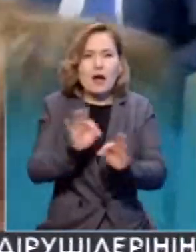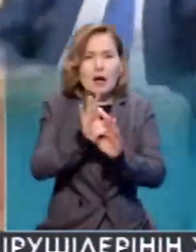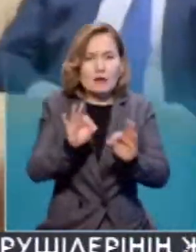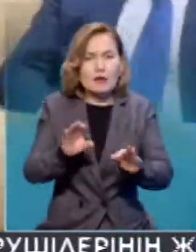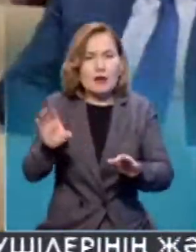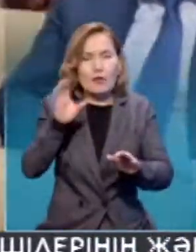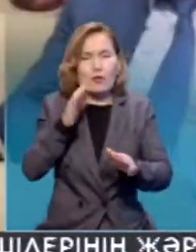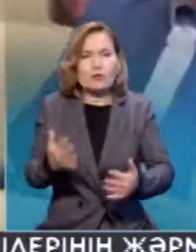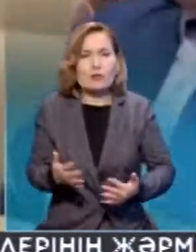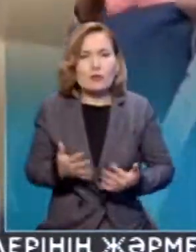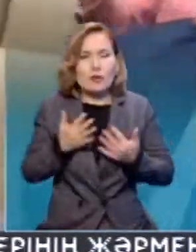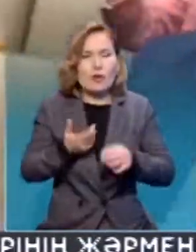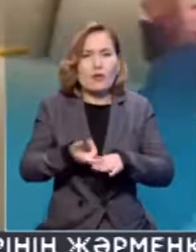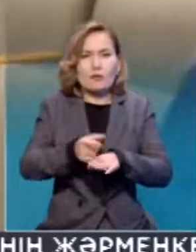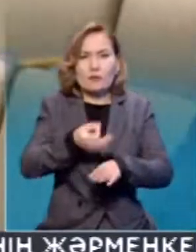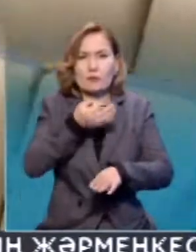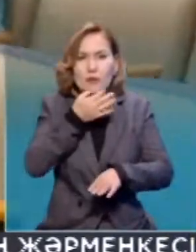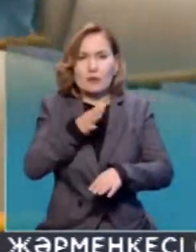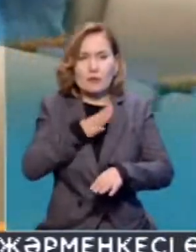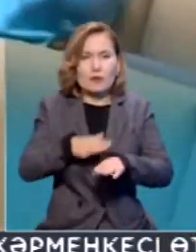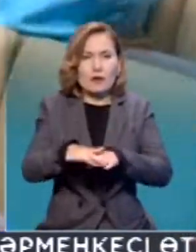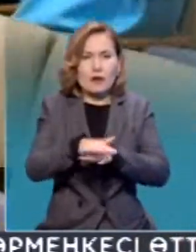орындап бір серпіліп қалды.